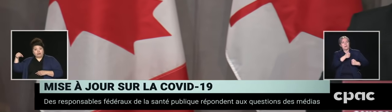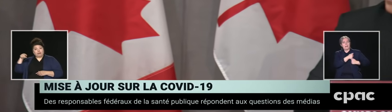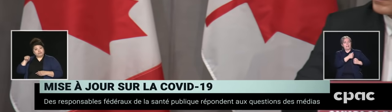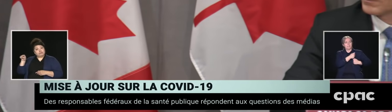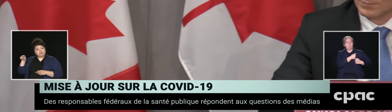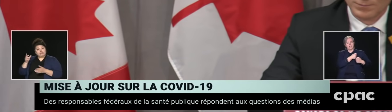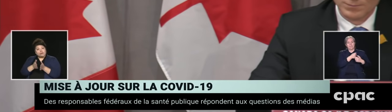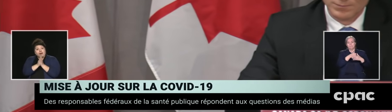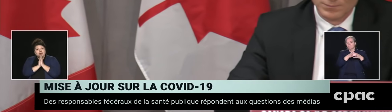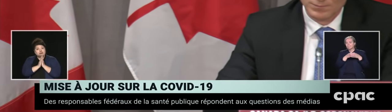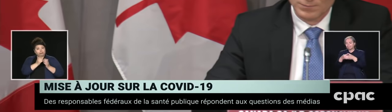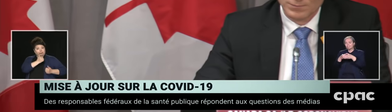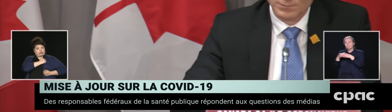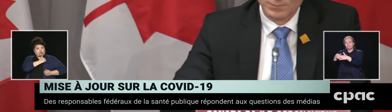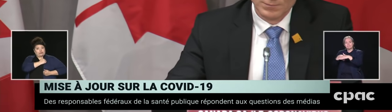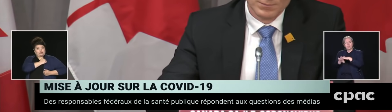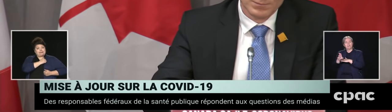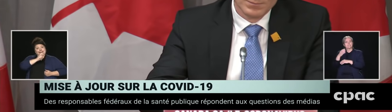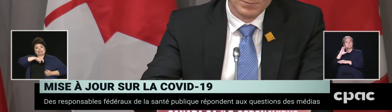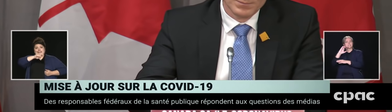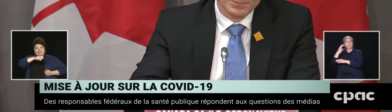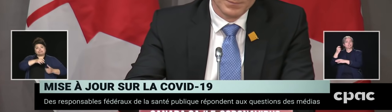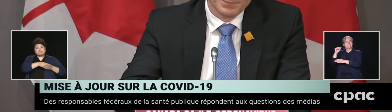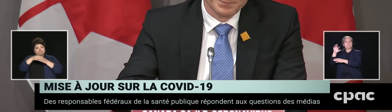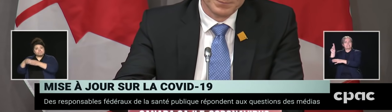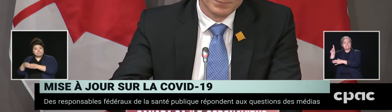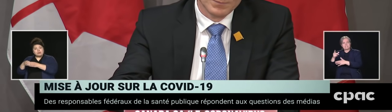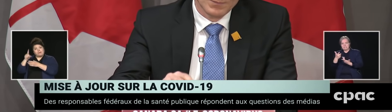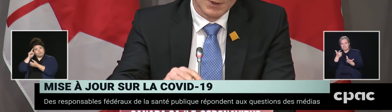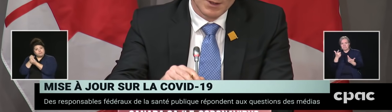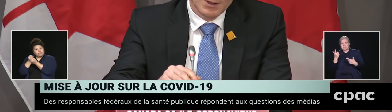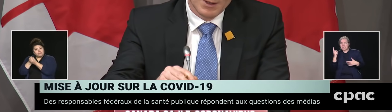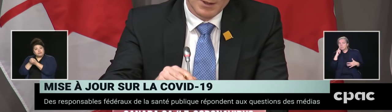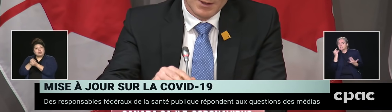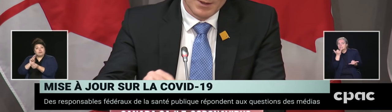longue durée. Donc, je me demandais, avez-vous des nouvelles sur ce front-là?